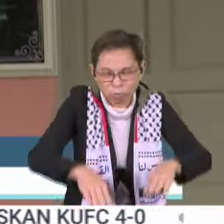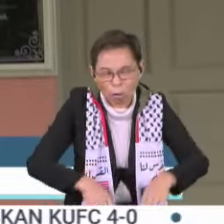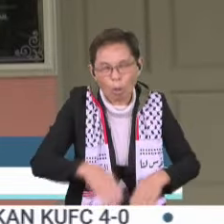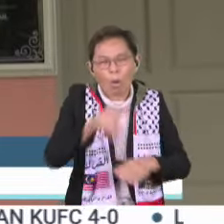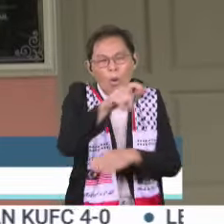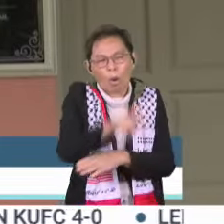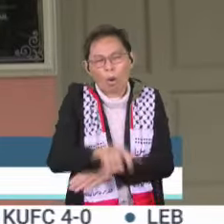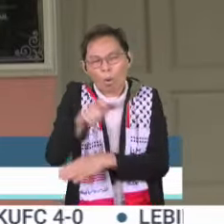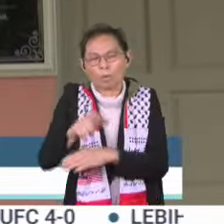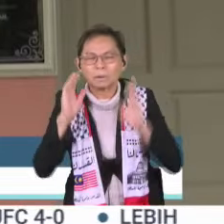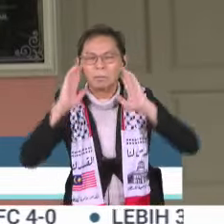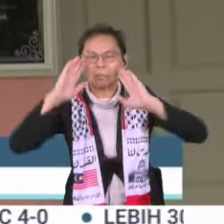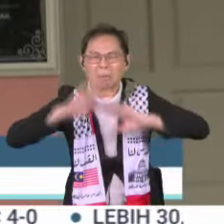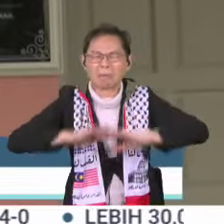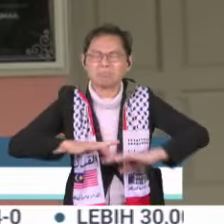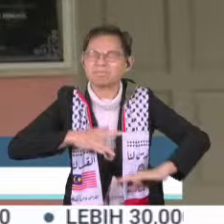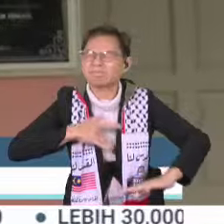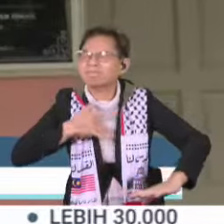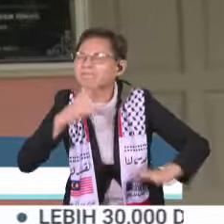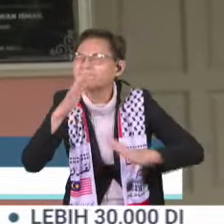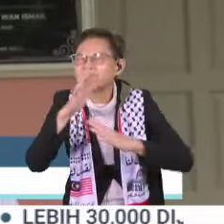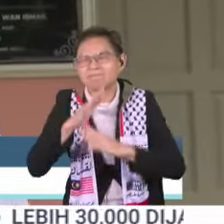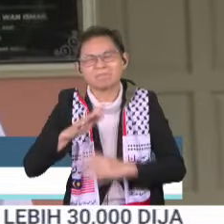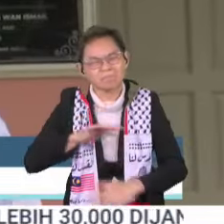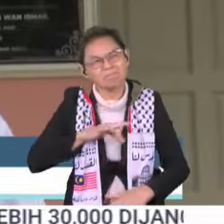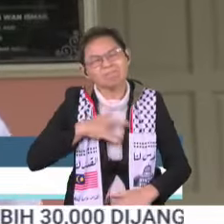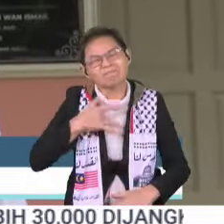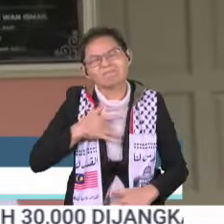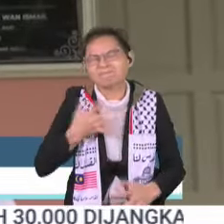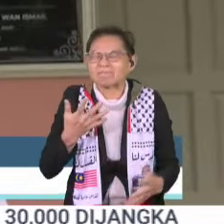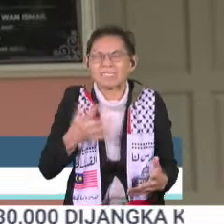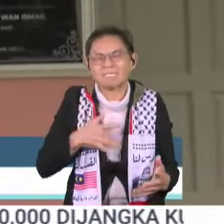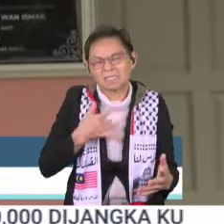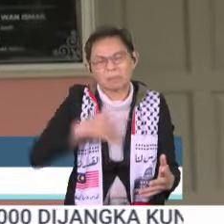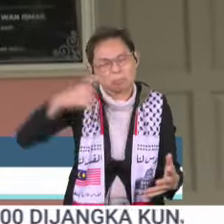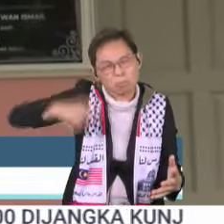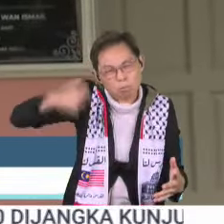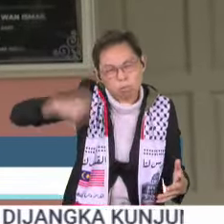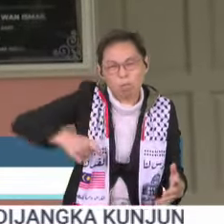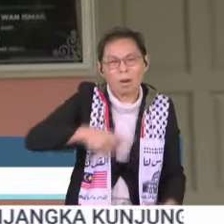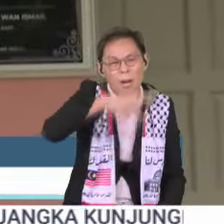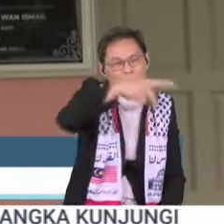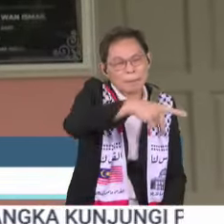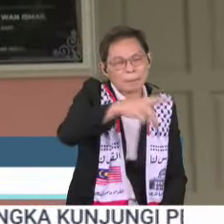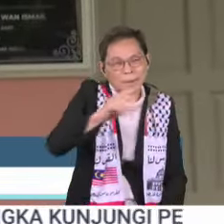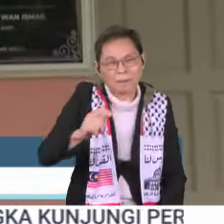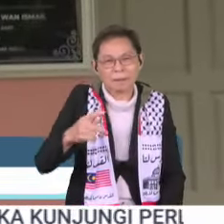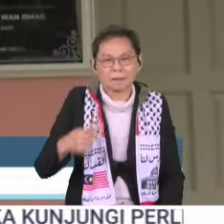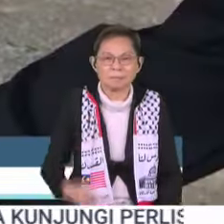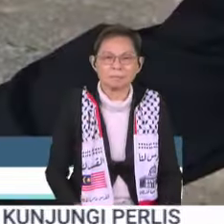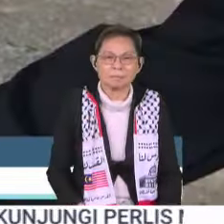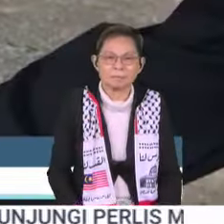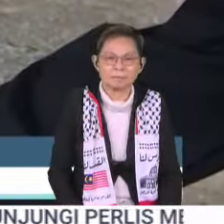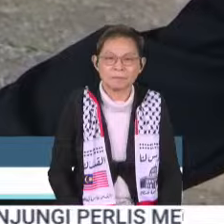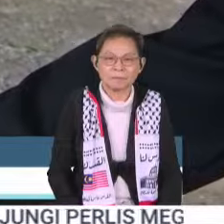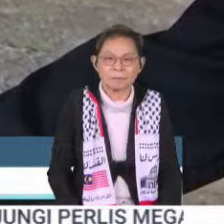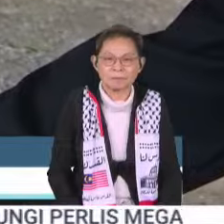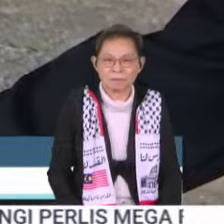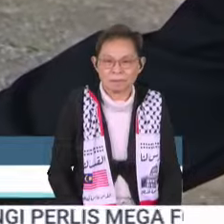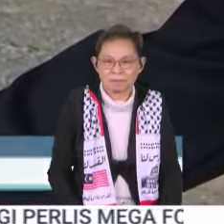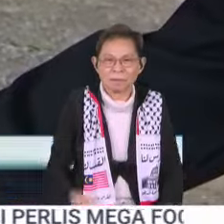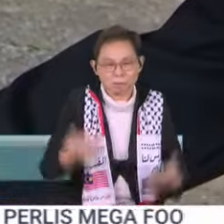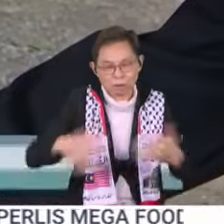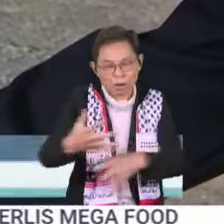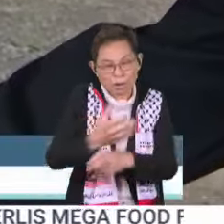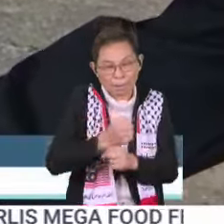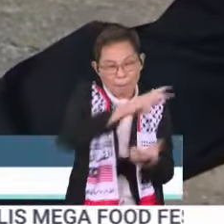rasa sangat-sangat perlulah. Dan terima kasihlah bagi pihak JKK Kampung Luit ni kepada pihak kerjaan. Jadi bila kita dah